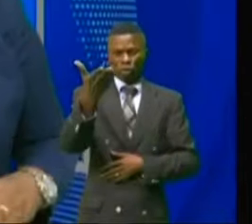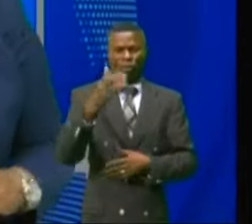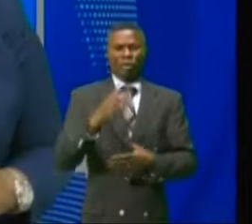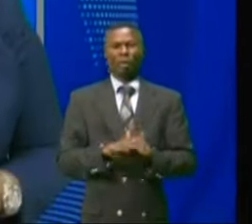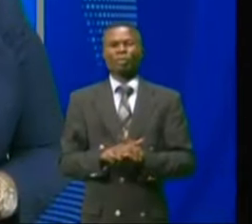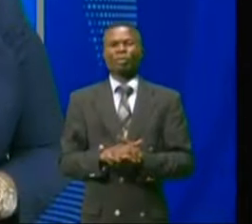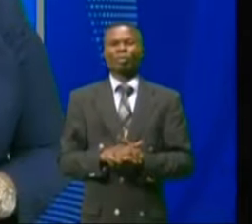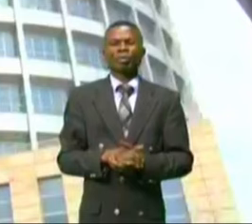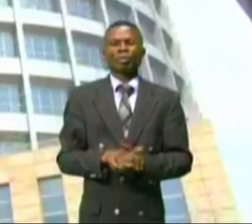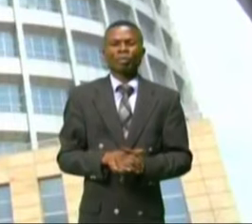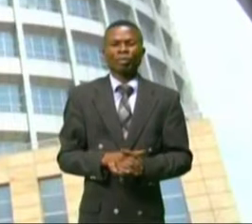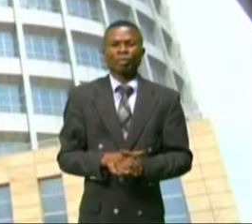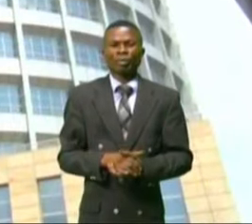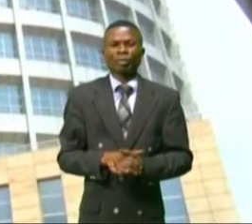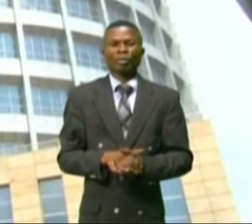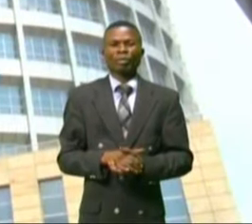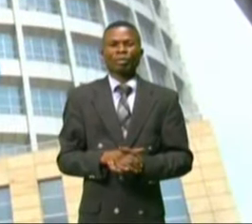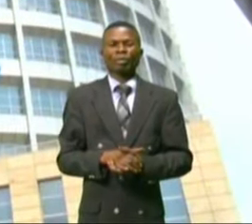Njoké.